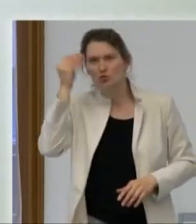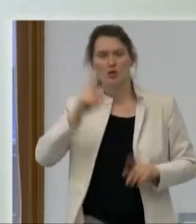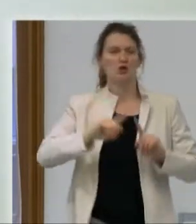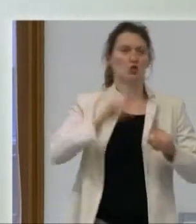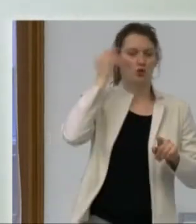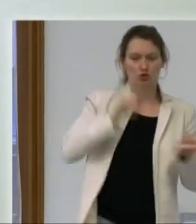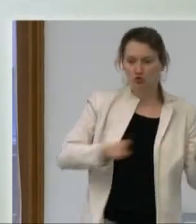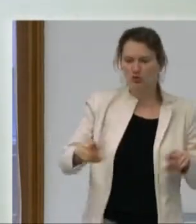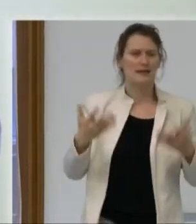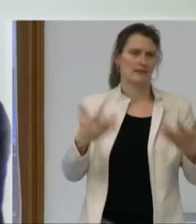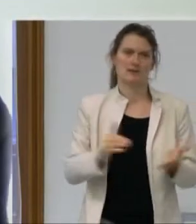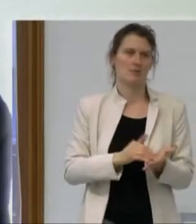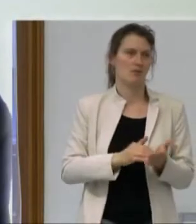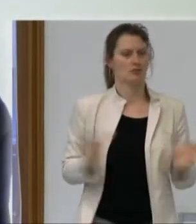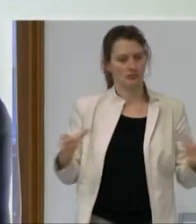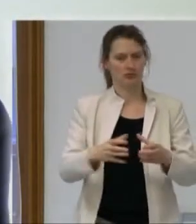Sonderschule und so weiter.